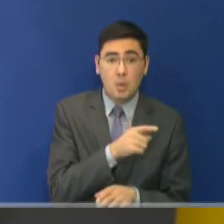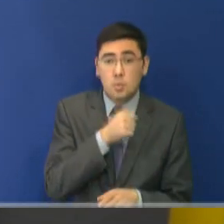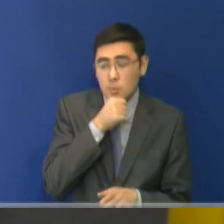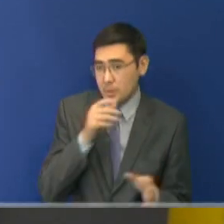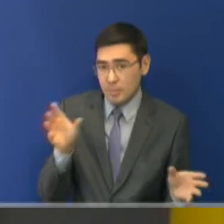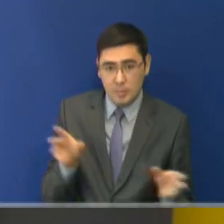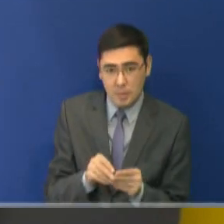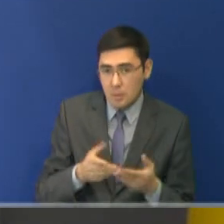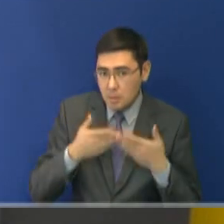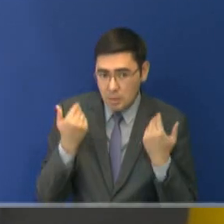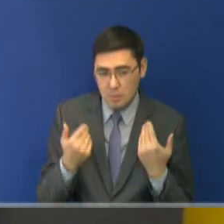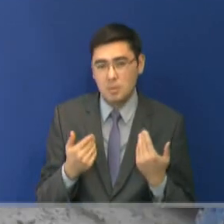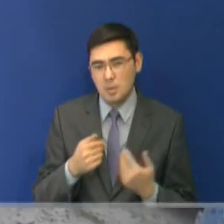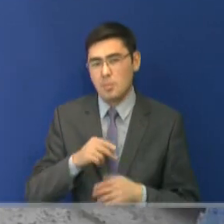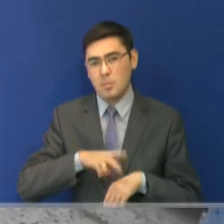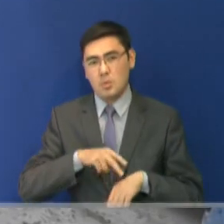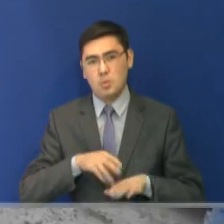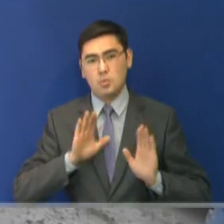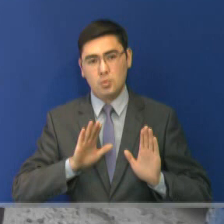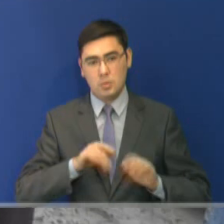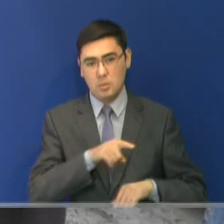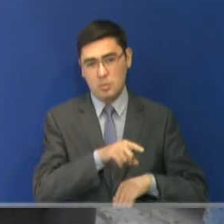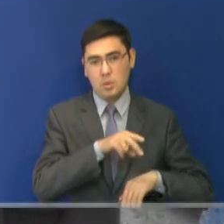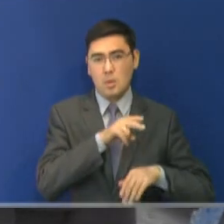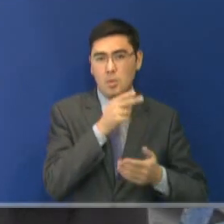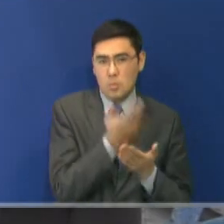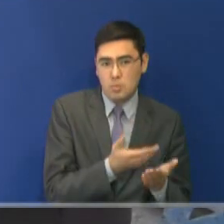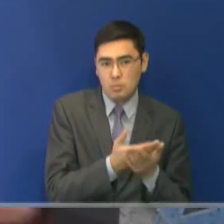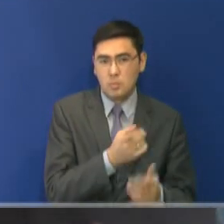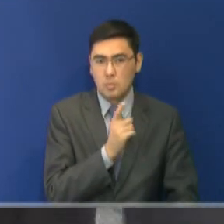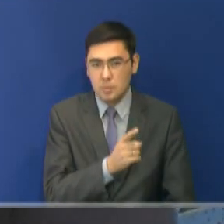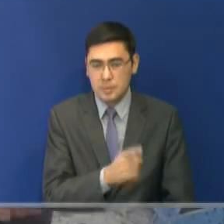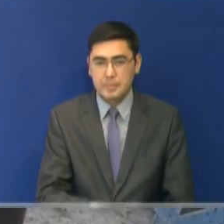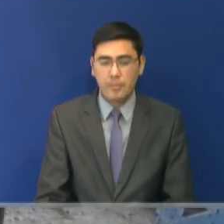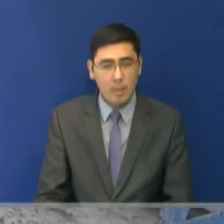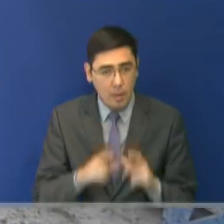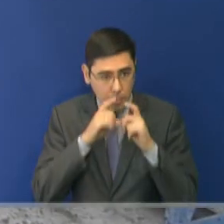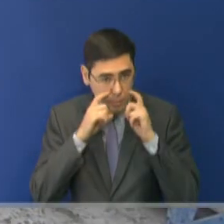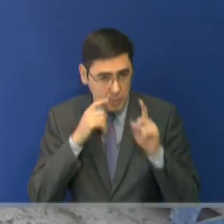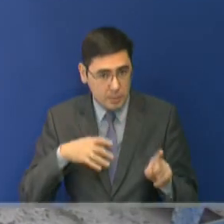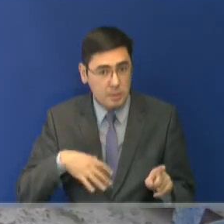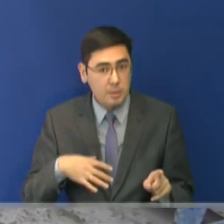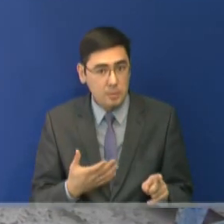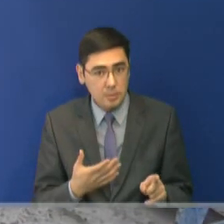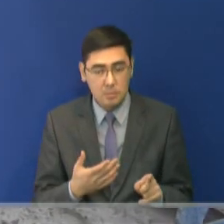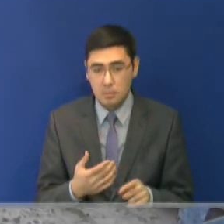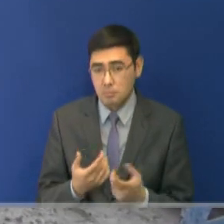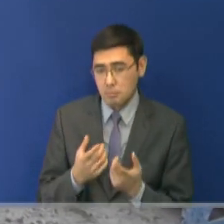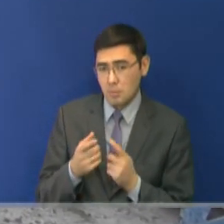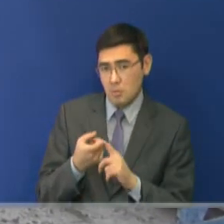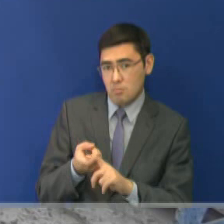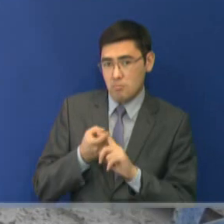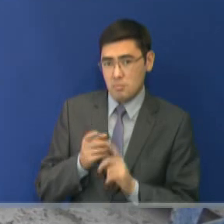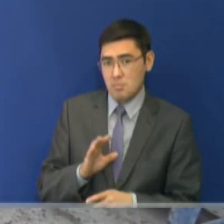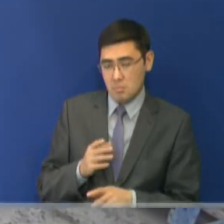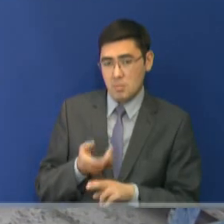провели с ними только разъяснительную беседу. Маска для чего? Вот? Чтобы коронавирусом заболеть. Так? Коронавирусом, чтобы не заболеть. А почему я